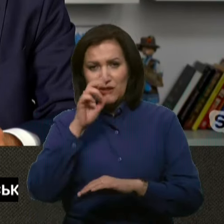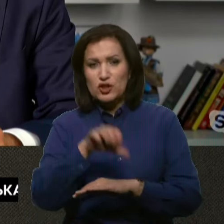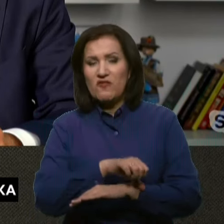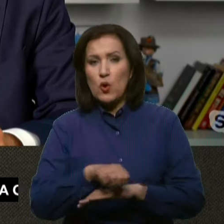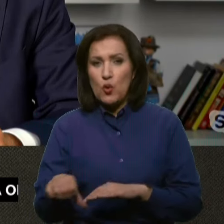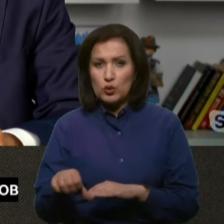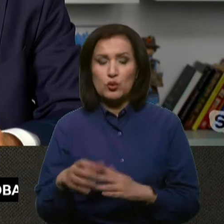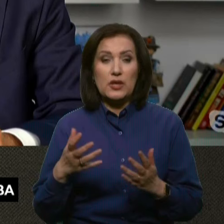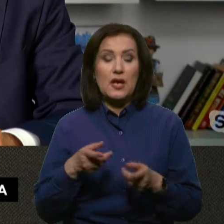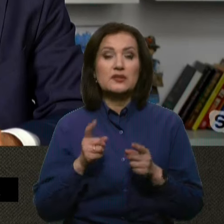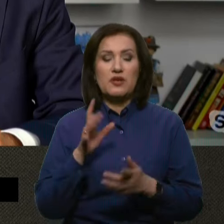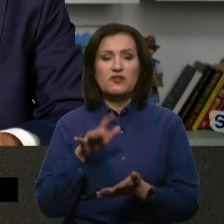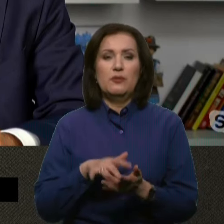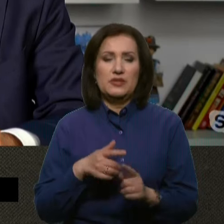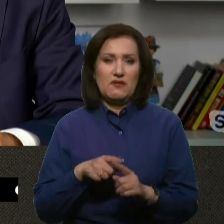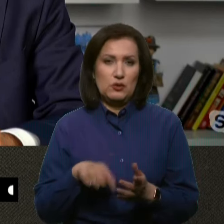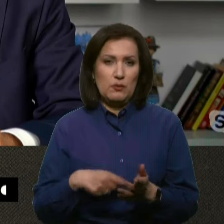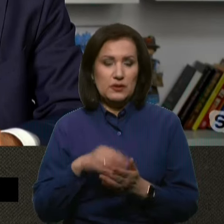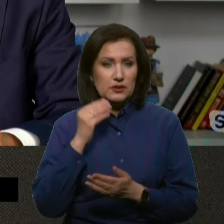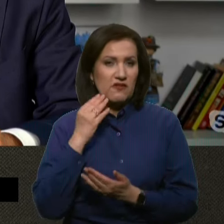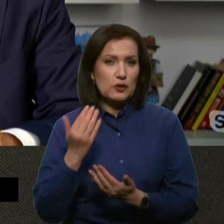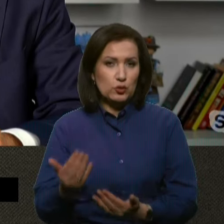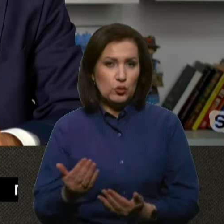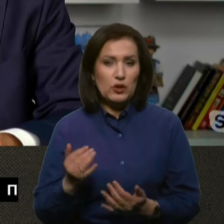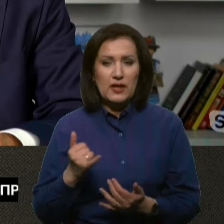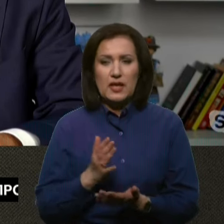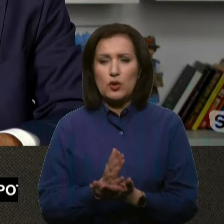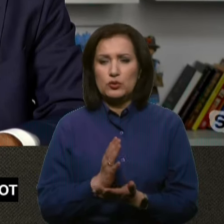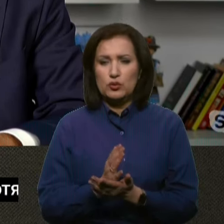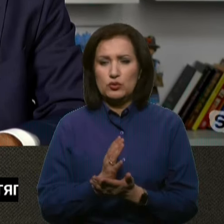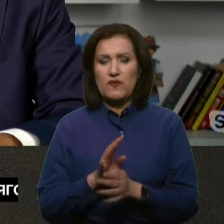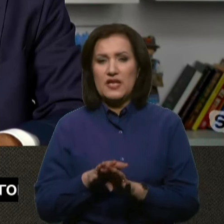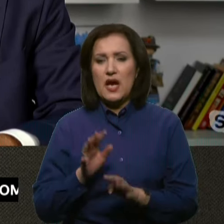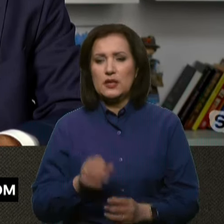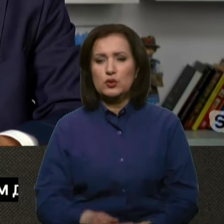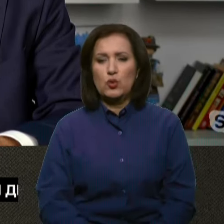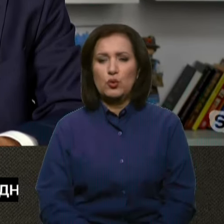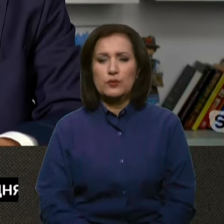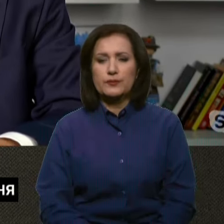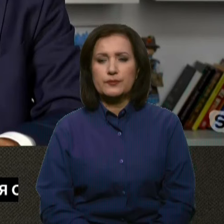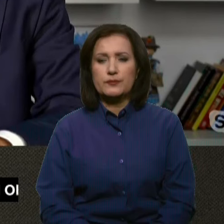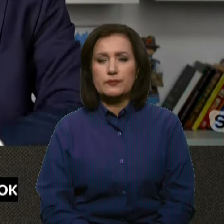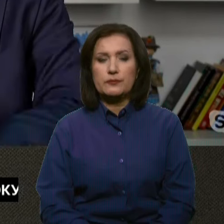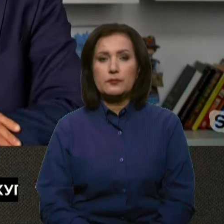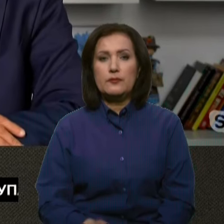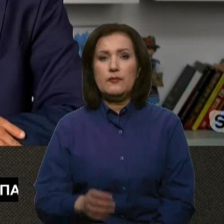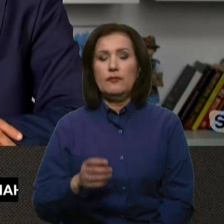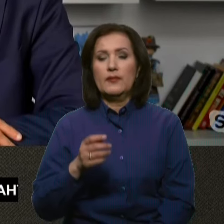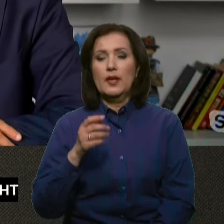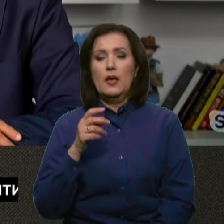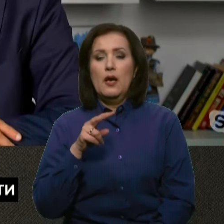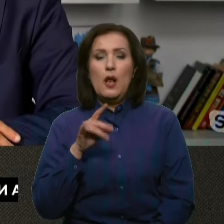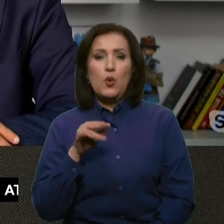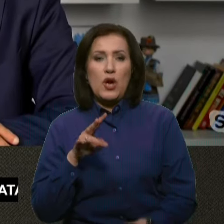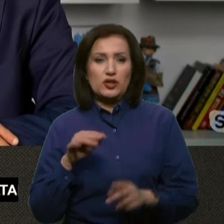кордону. Яка справжня мета цього містечка, на вашу думку, і розташування гарнізону? Ну, увогуле Лукашенко